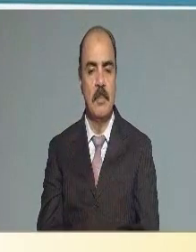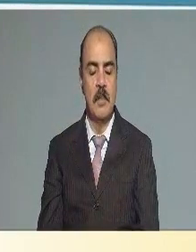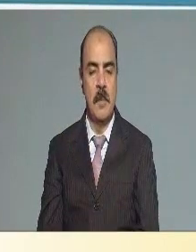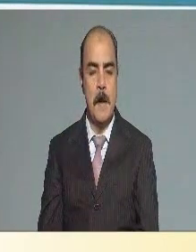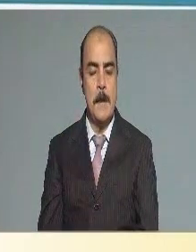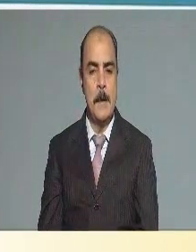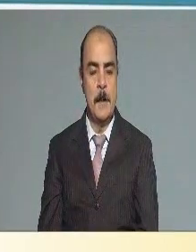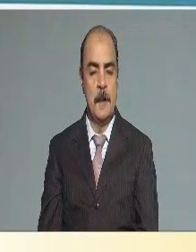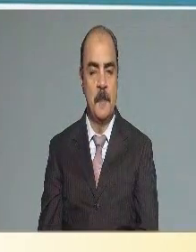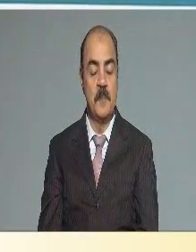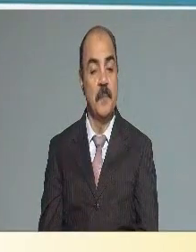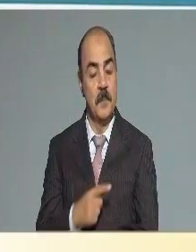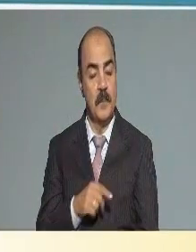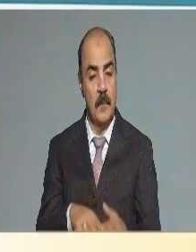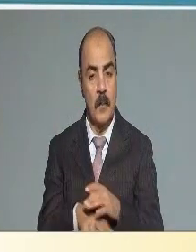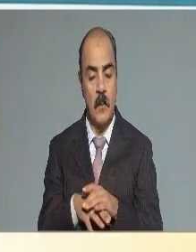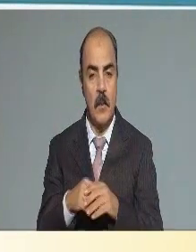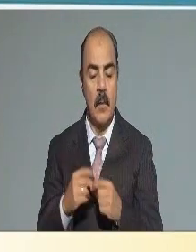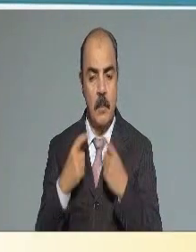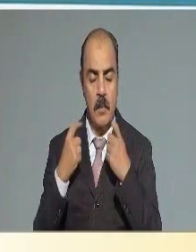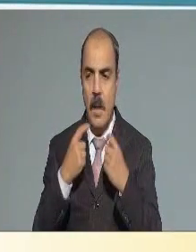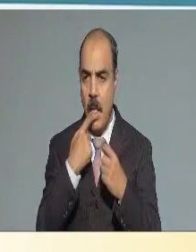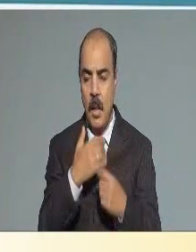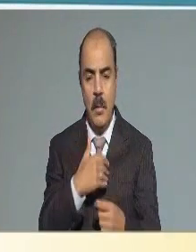في النقل المستدام، عندنا